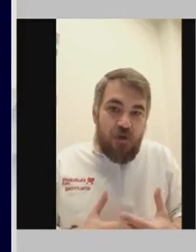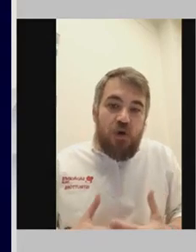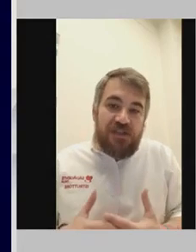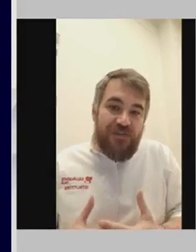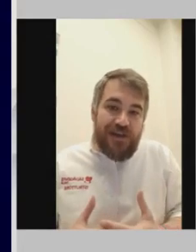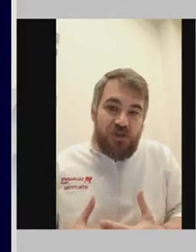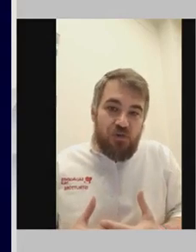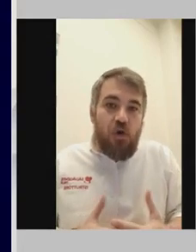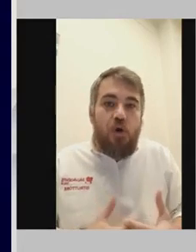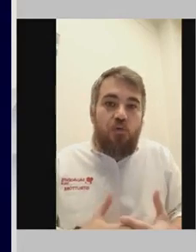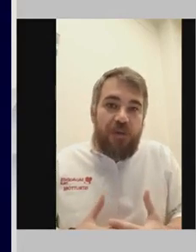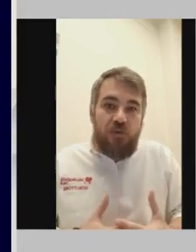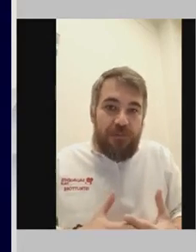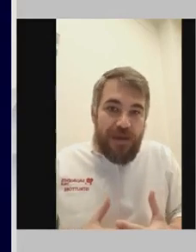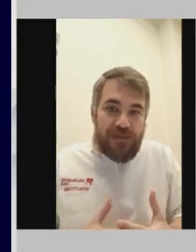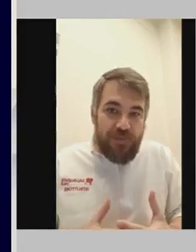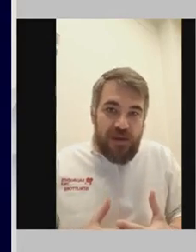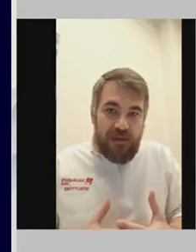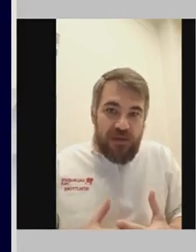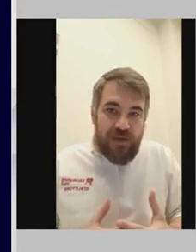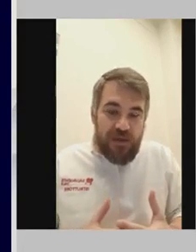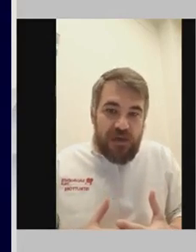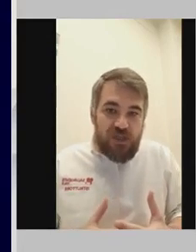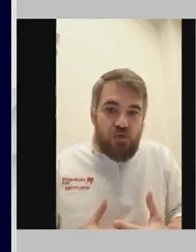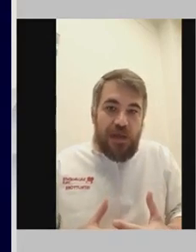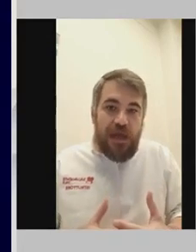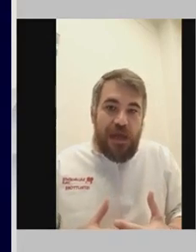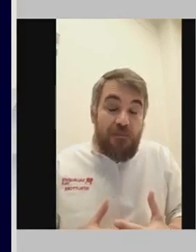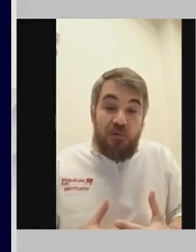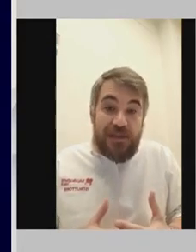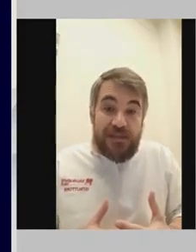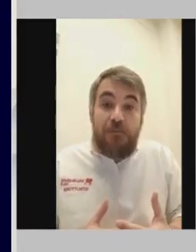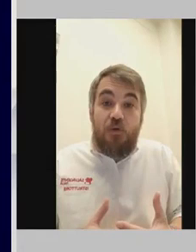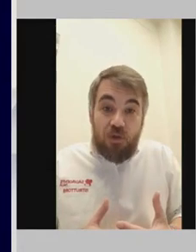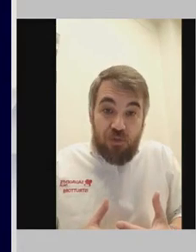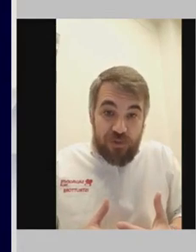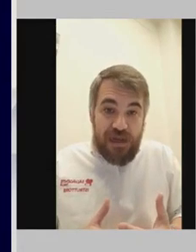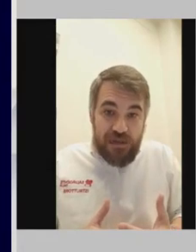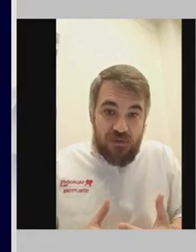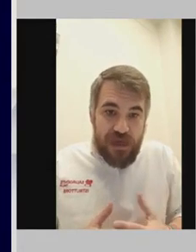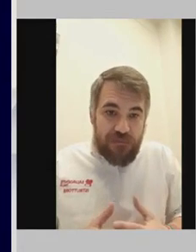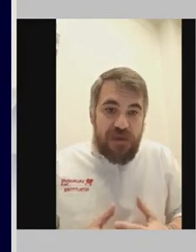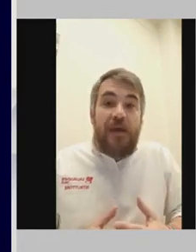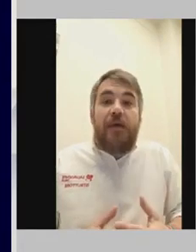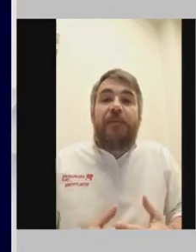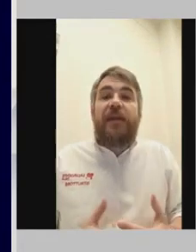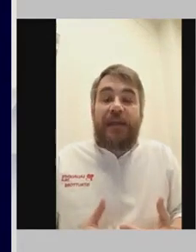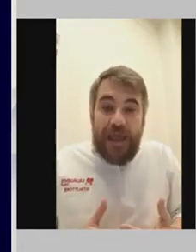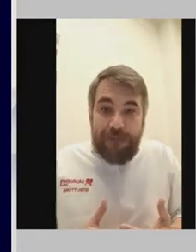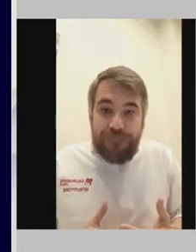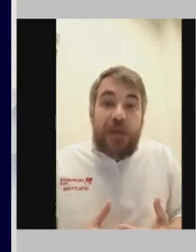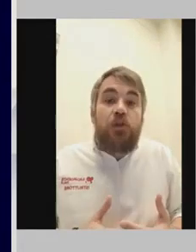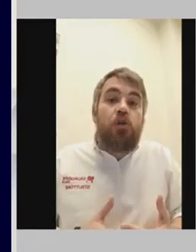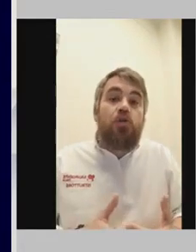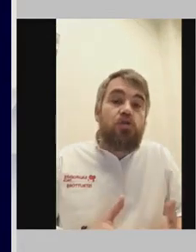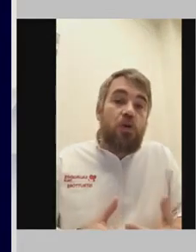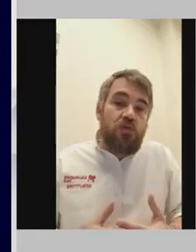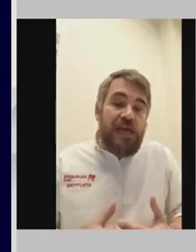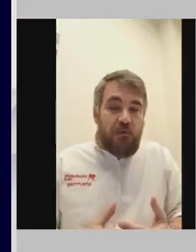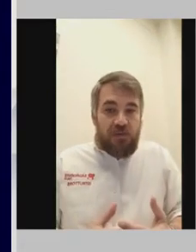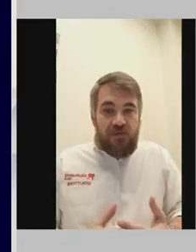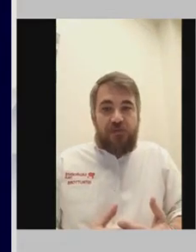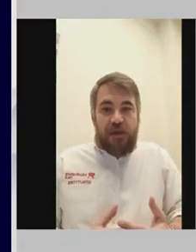soffoca, cosa faccio? Ho 1 minuto e mezzo per intervenire, nessuna ambulanza al mondo potrà aiutarmi. Perché non